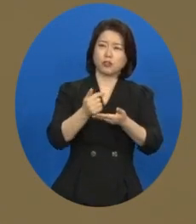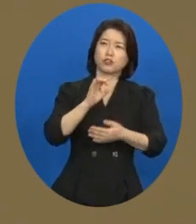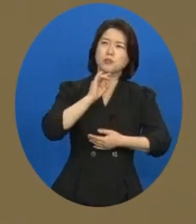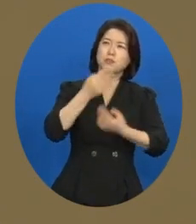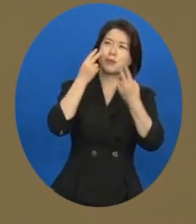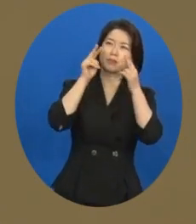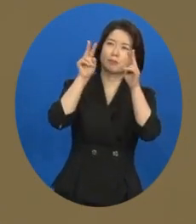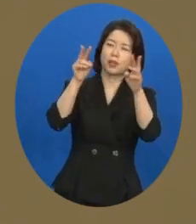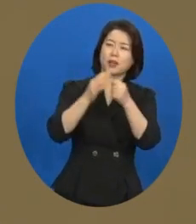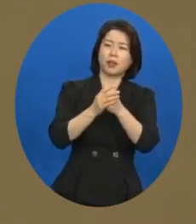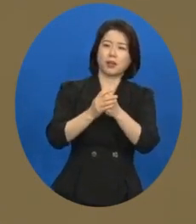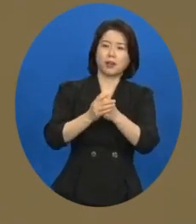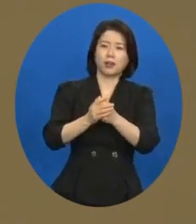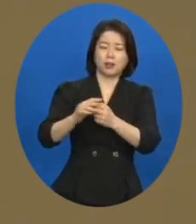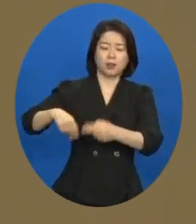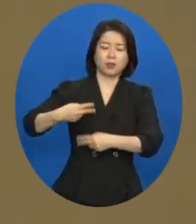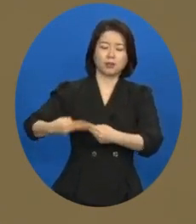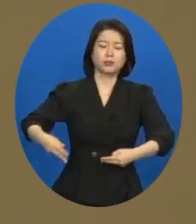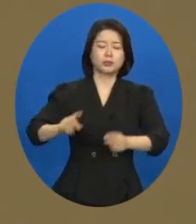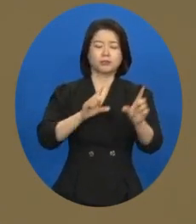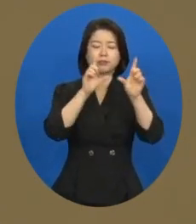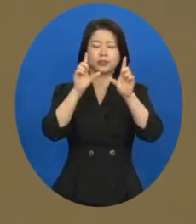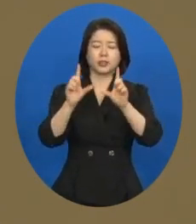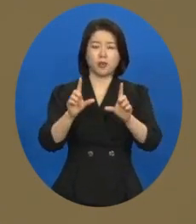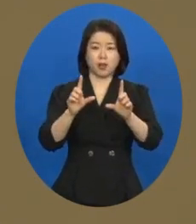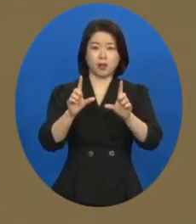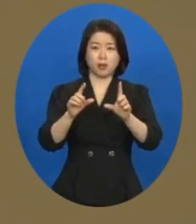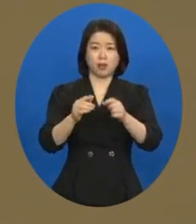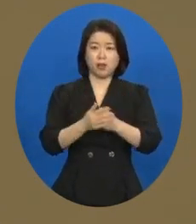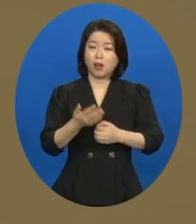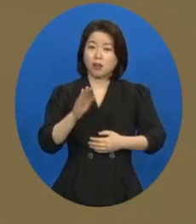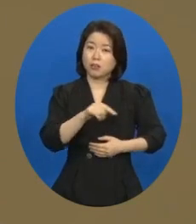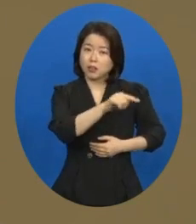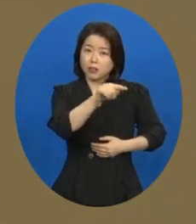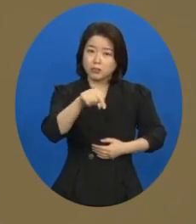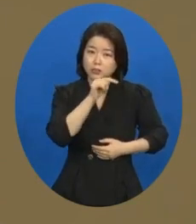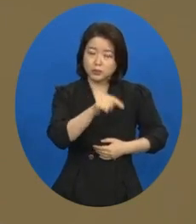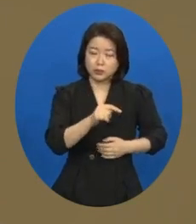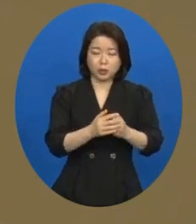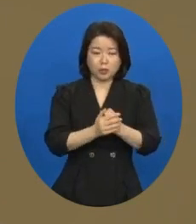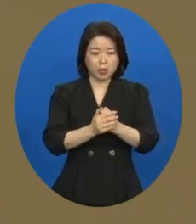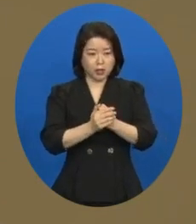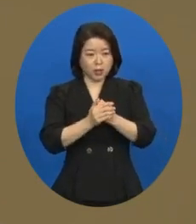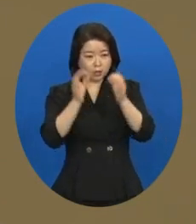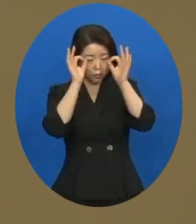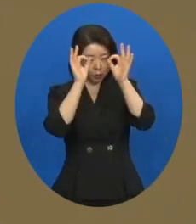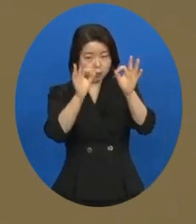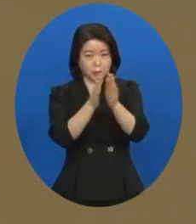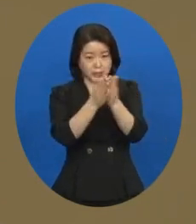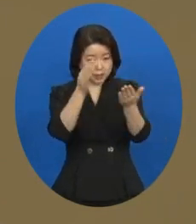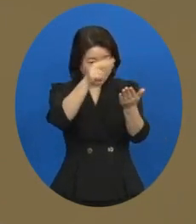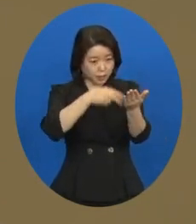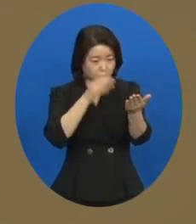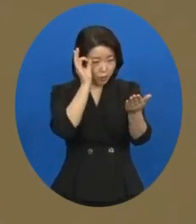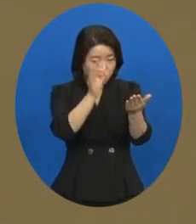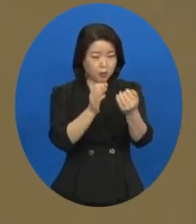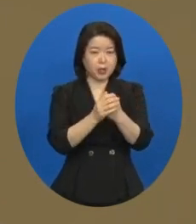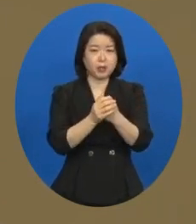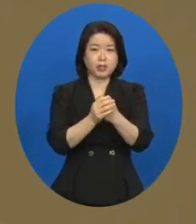그렇게 수도 생활을 하는 이들입니다. 그런데 그들의 생활 규칙을 보면